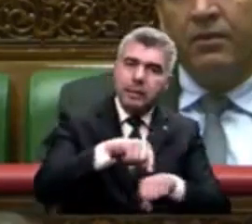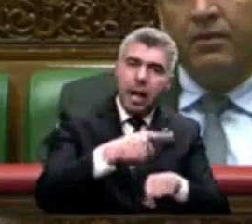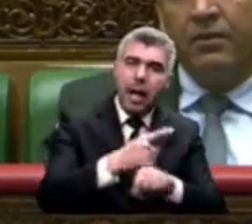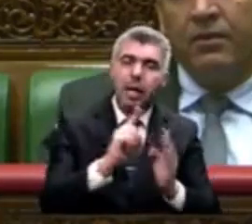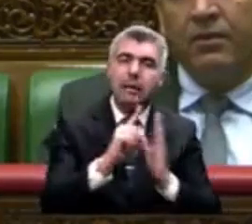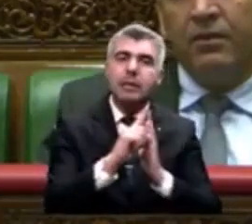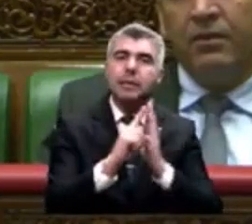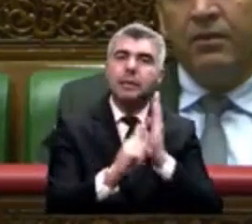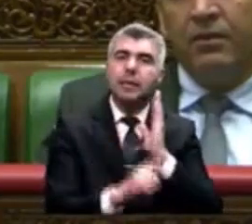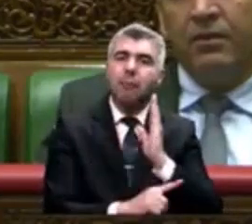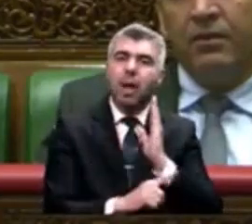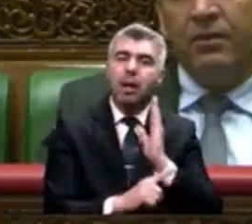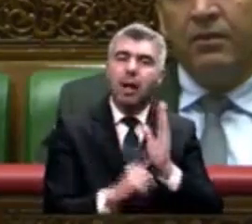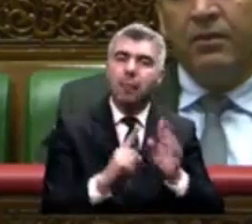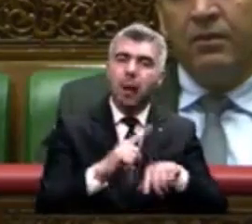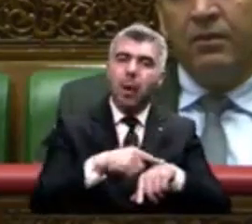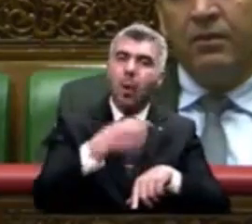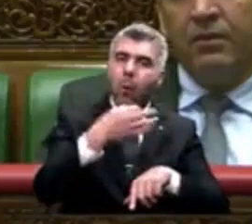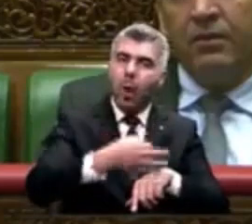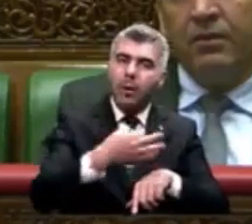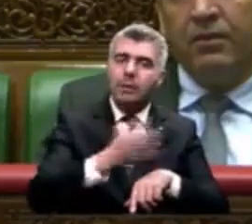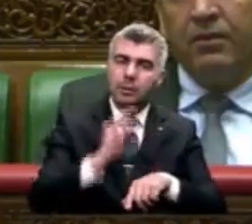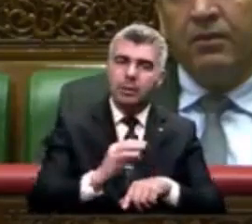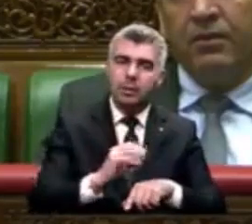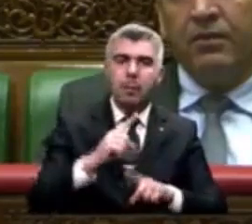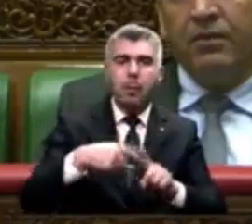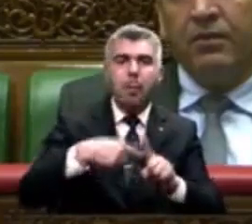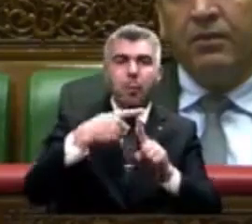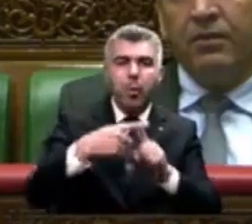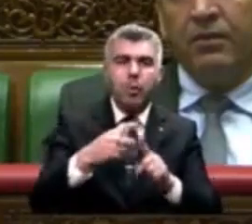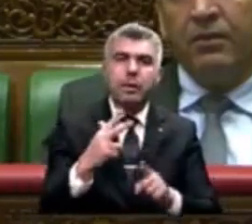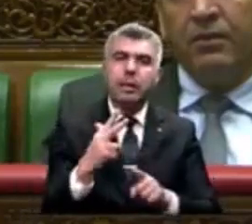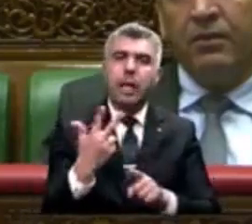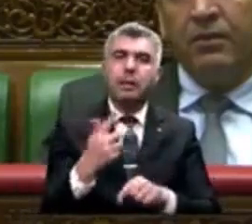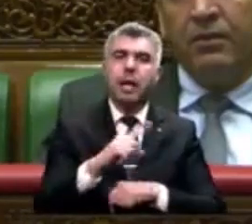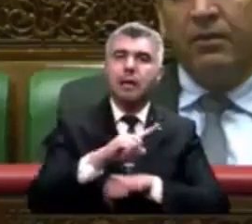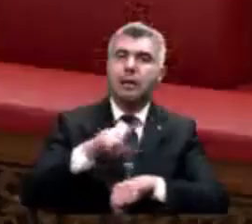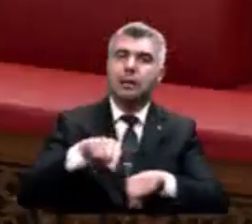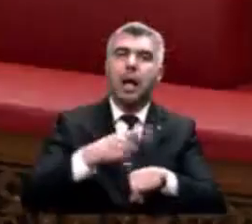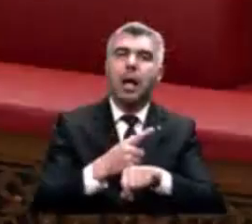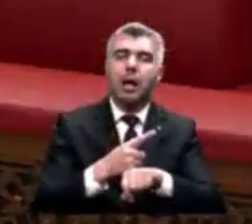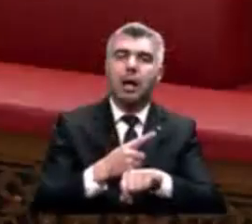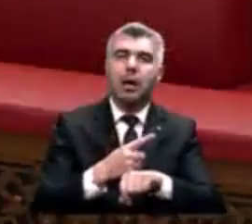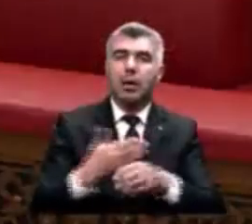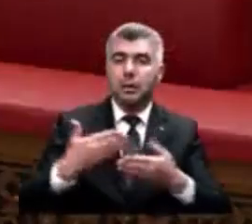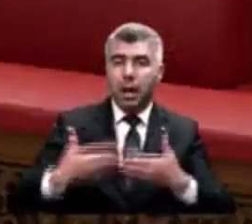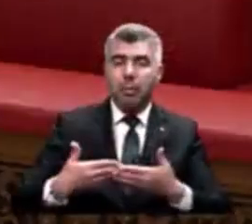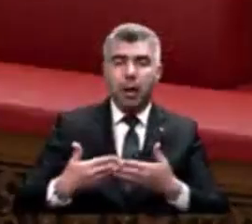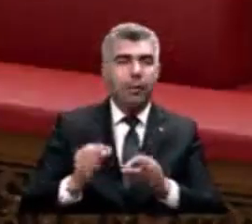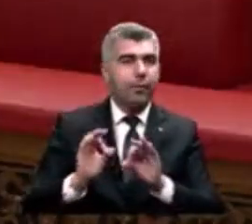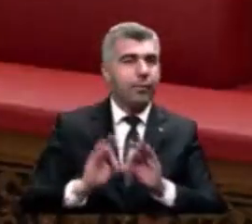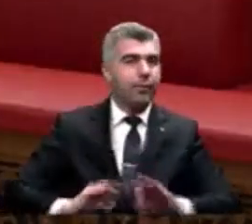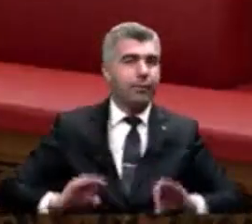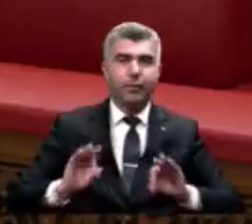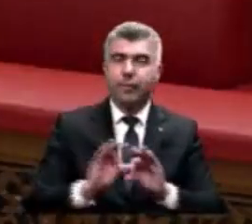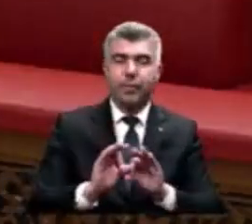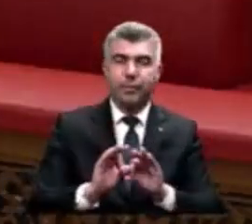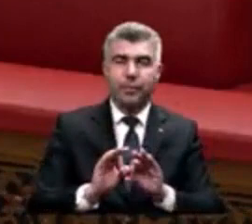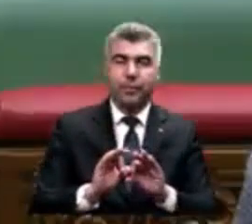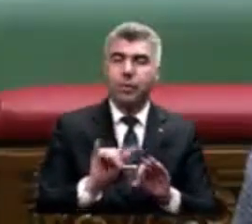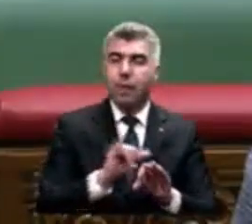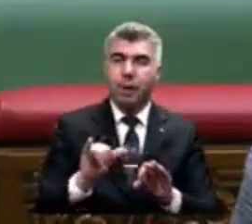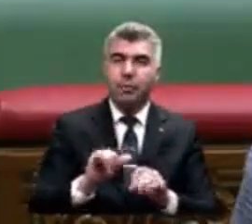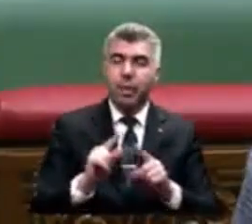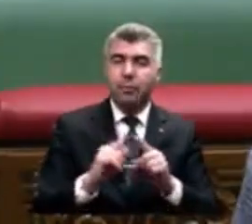الأسبوعية في التدريس كان محدد، كانوا زادوا واحد ثلاثة السوايع تطوعية، أما الآن غير محدد. الشيء اللي غادي يخلق